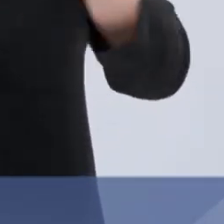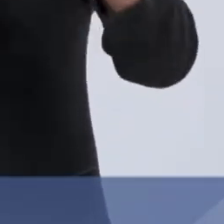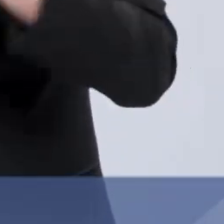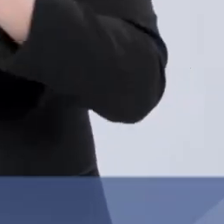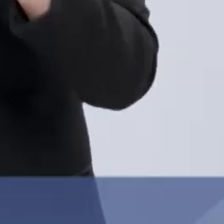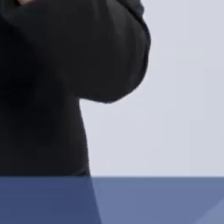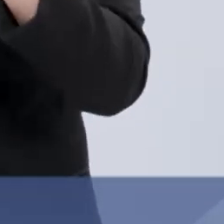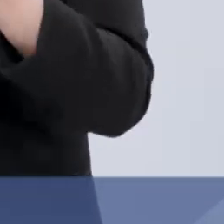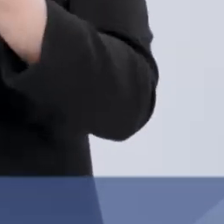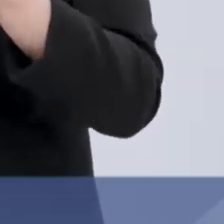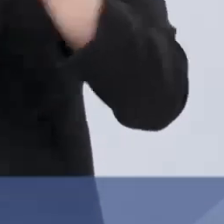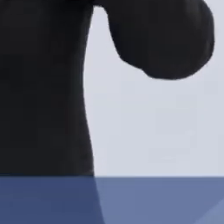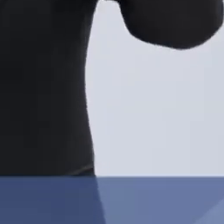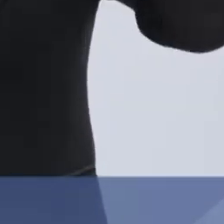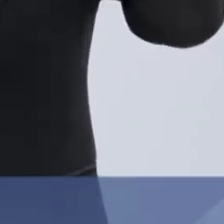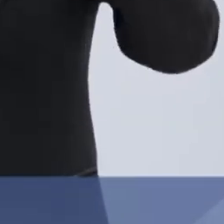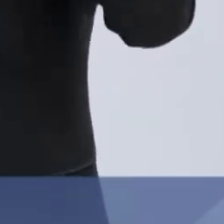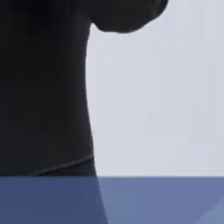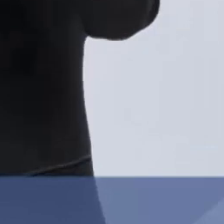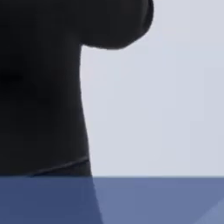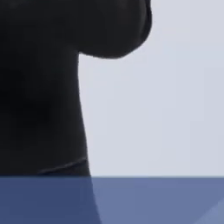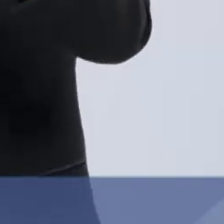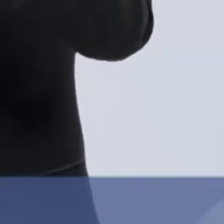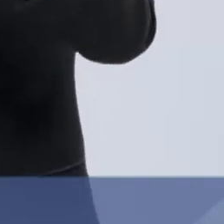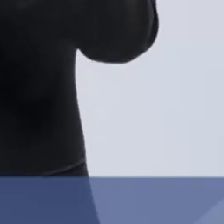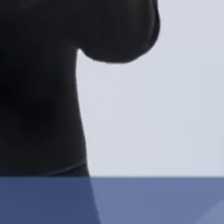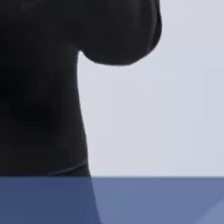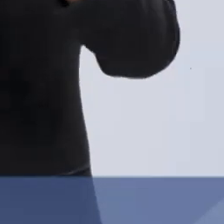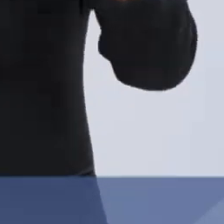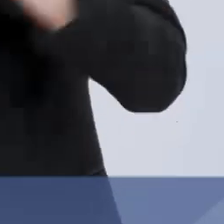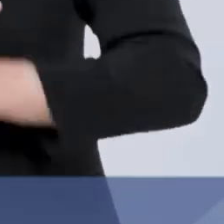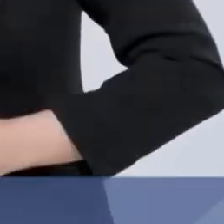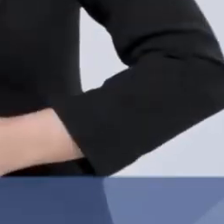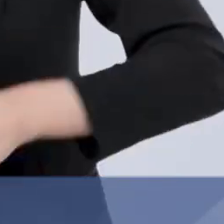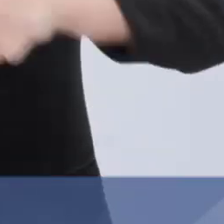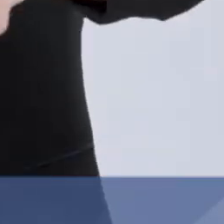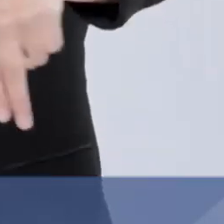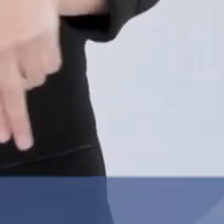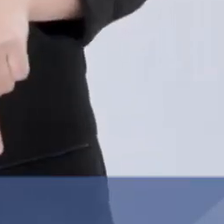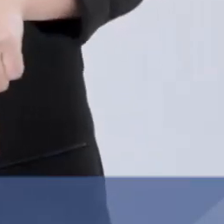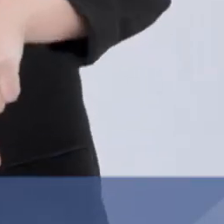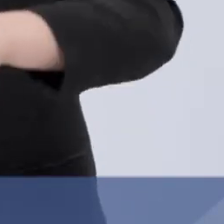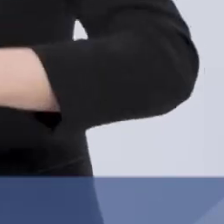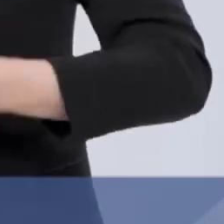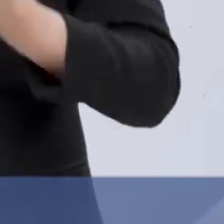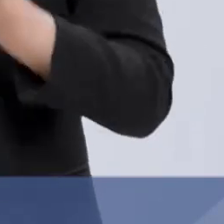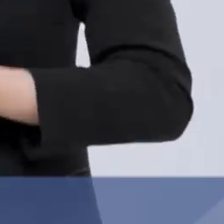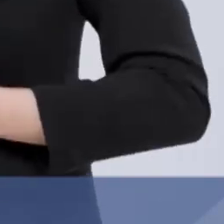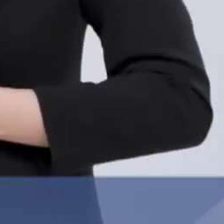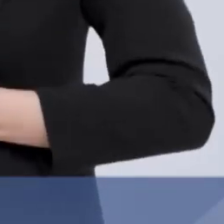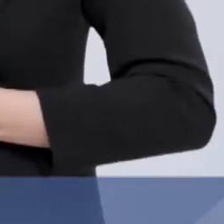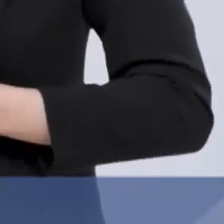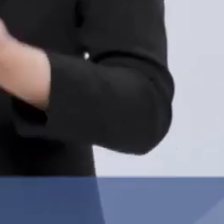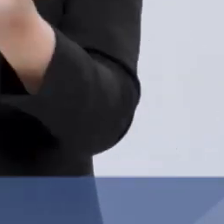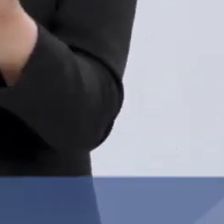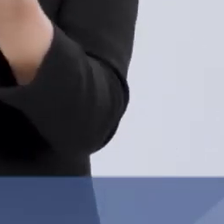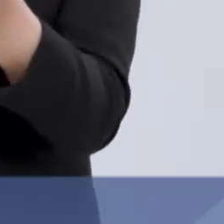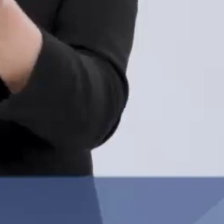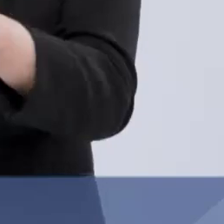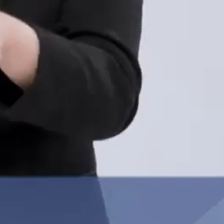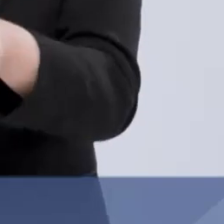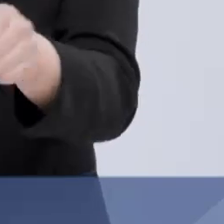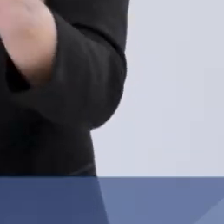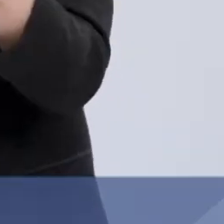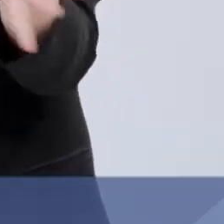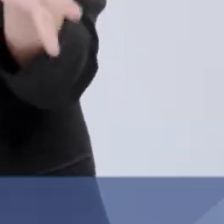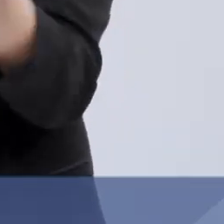때에는 마스크를 반드시 착용하시고 투표소에서는 거리 두기, 발열 체크, 손 소독, 비닐장갑 착용